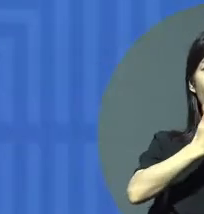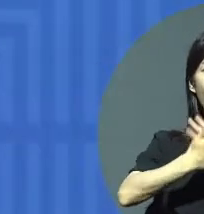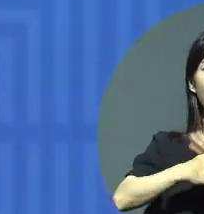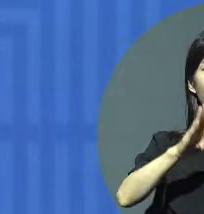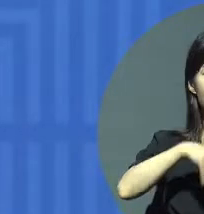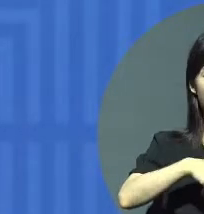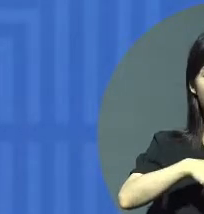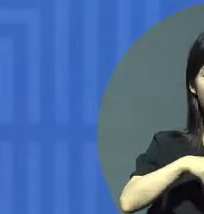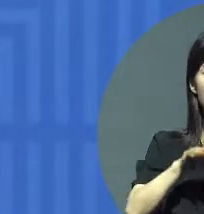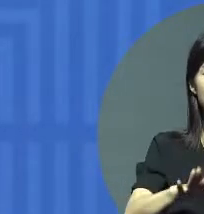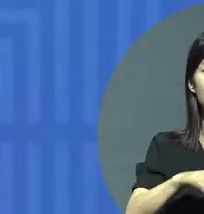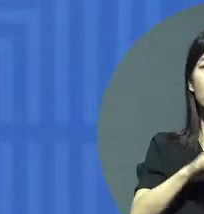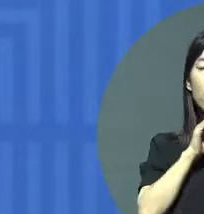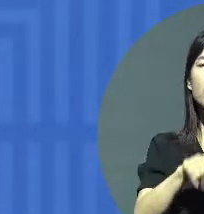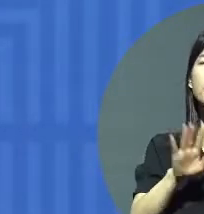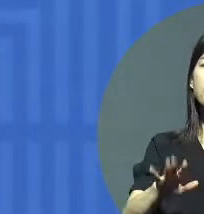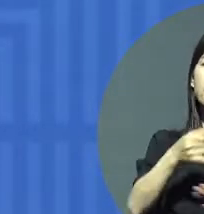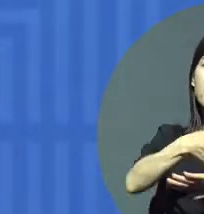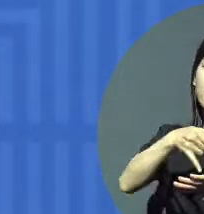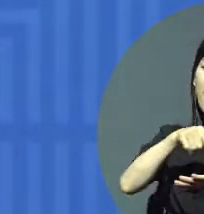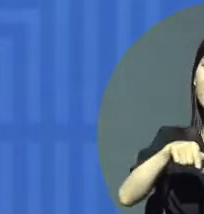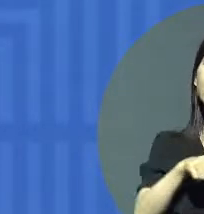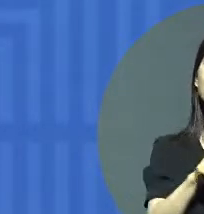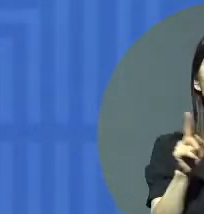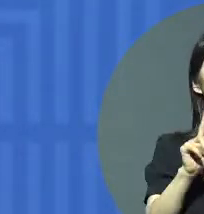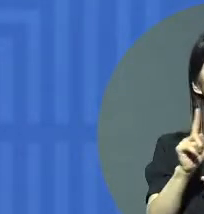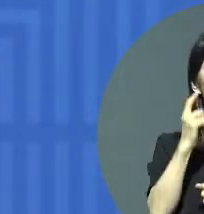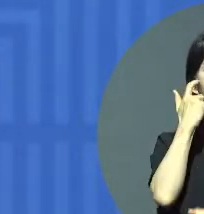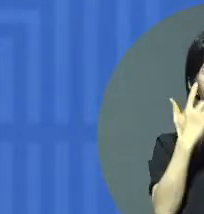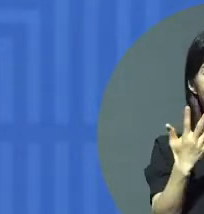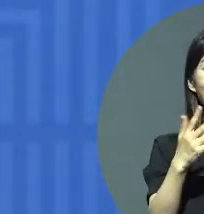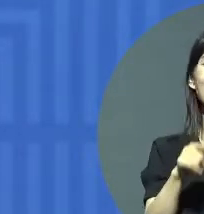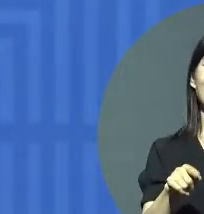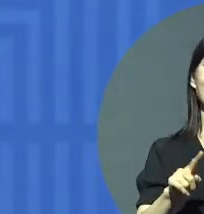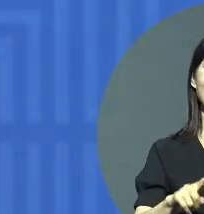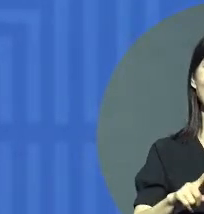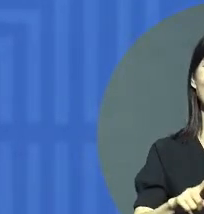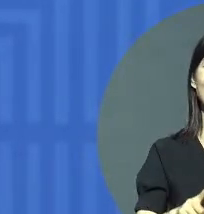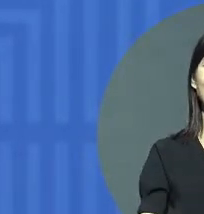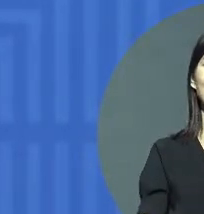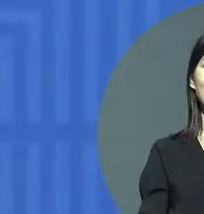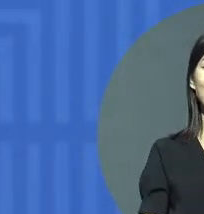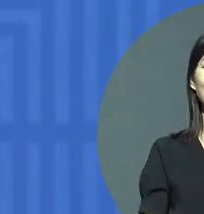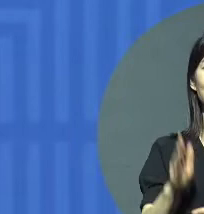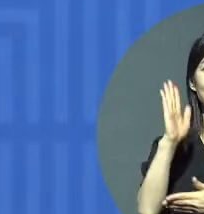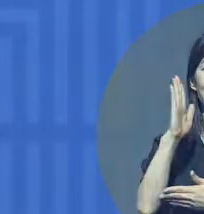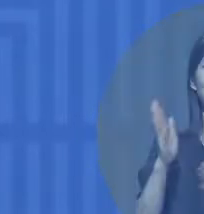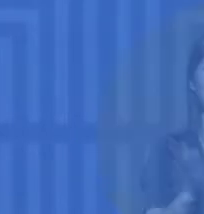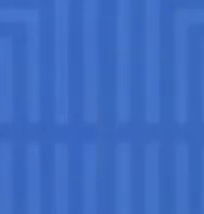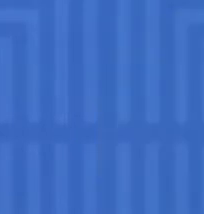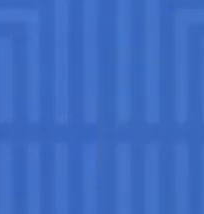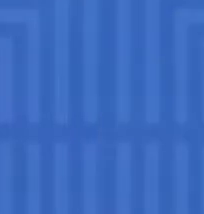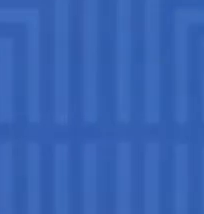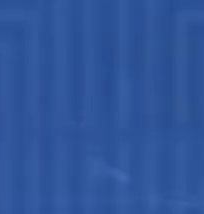디자인이란 입니다. 자, 지금부터 벤자민 휴버트의 강연 함께 하시겠습니다.